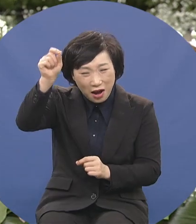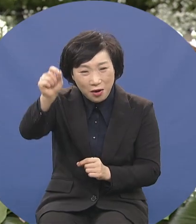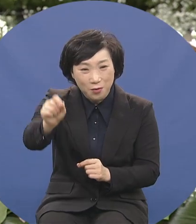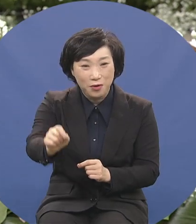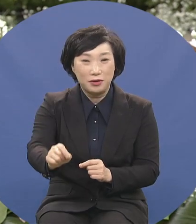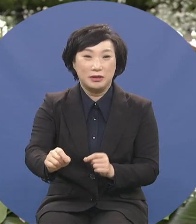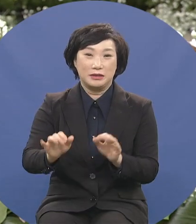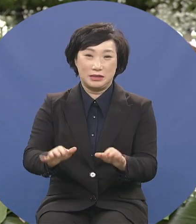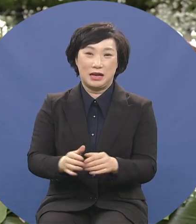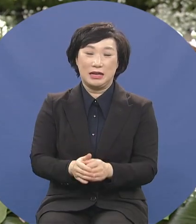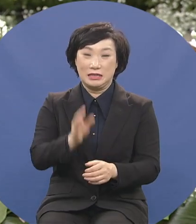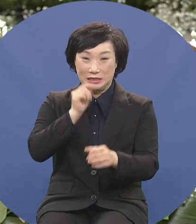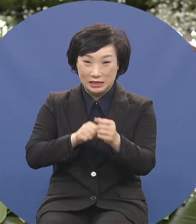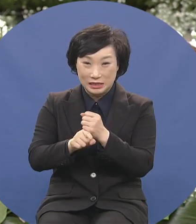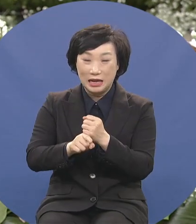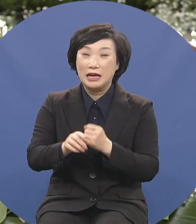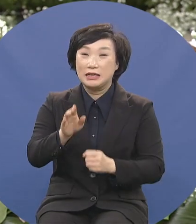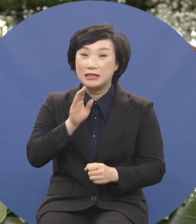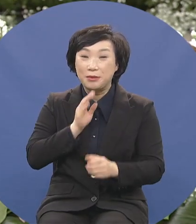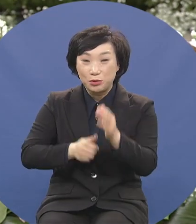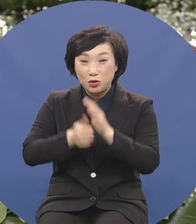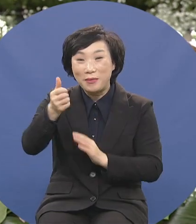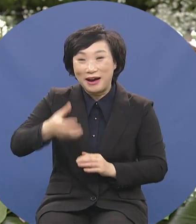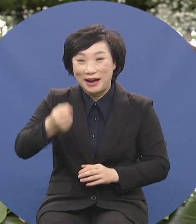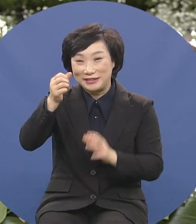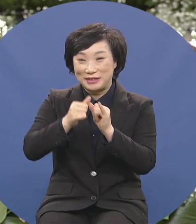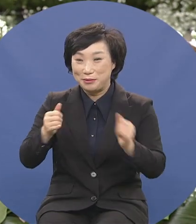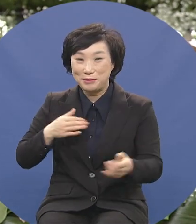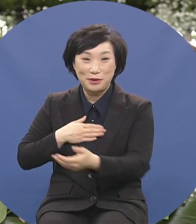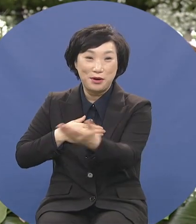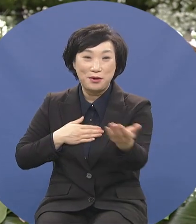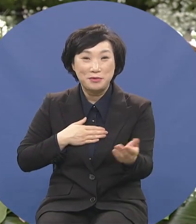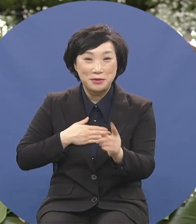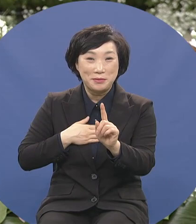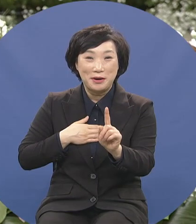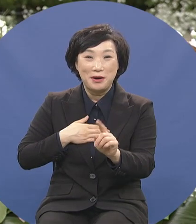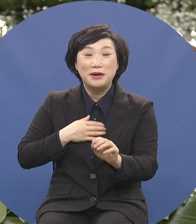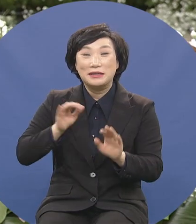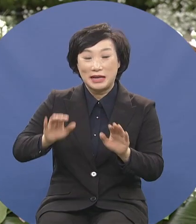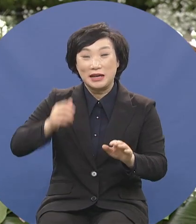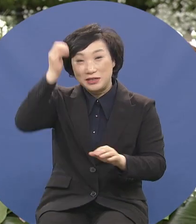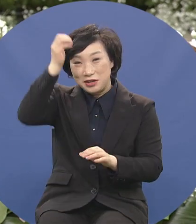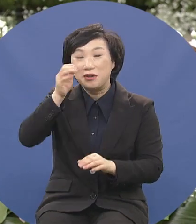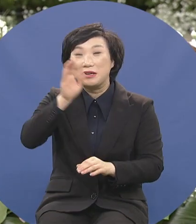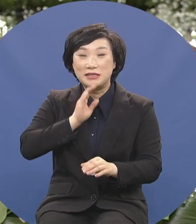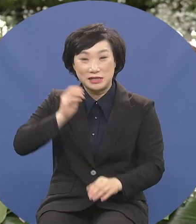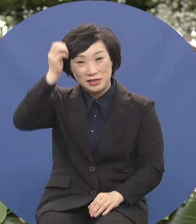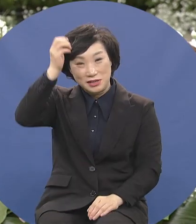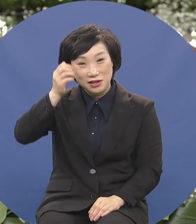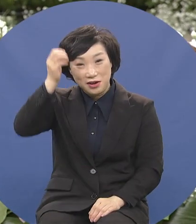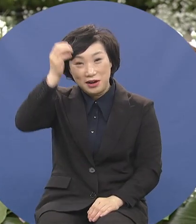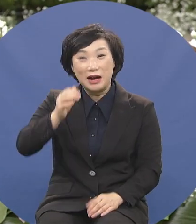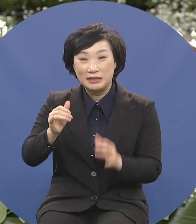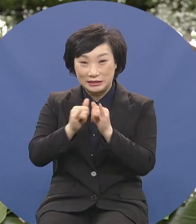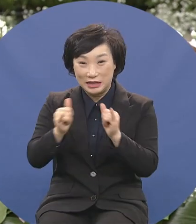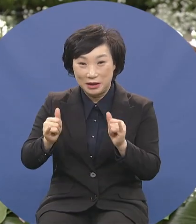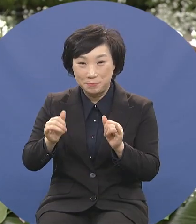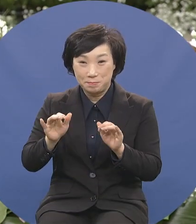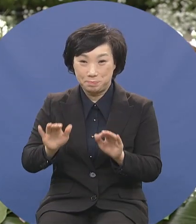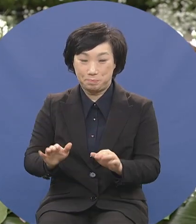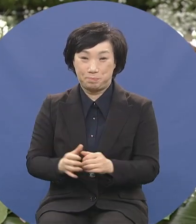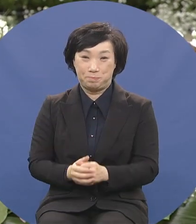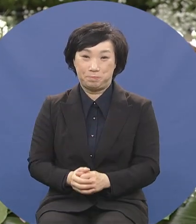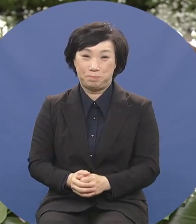영구적이고 진리의 참된 소망을 가진 자들은 영적인 신령한